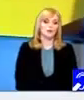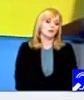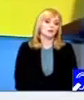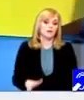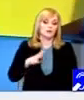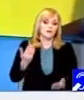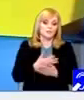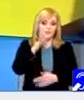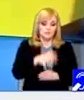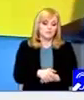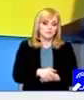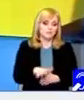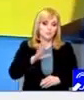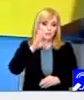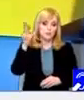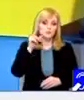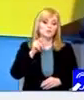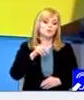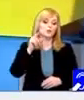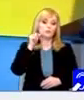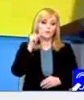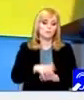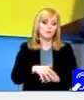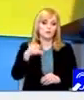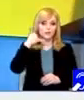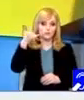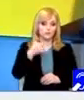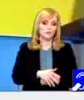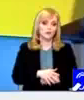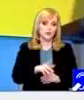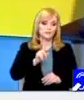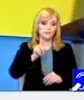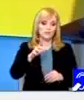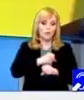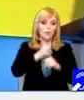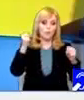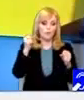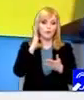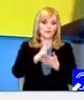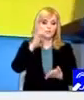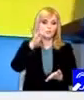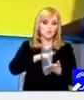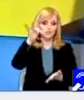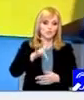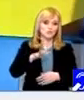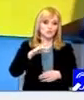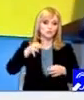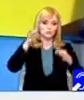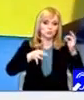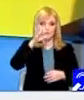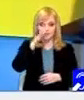Alertele false se țin lanț în Chișinău. Dimineața autoritățile au fost puse pe jar de un bărbat care a anunțat că o bombă a fost pusă în sediul centru al